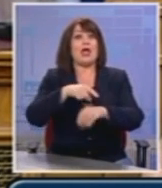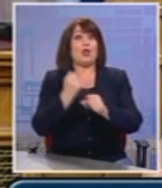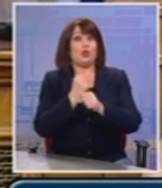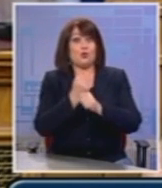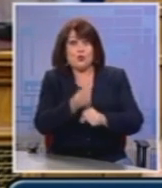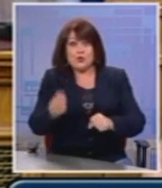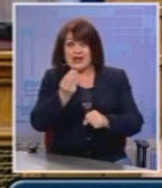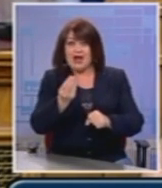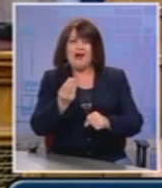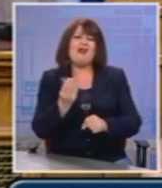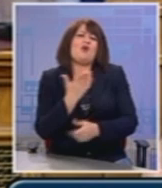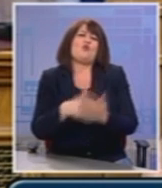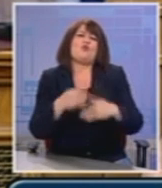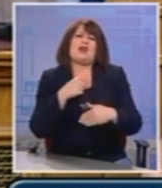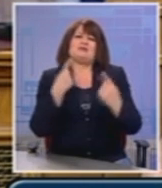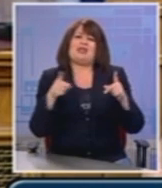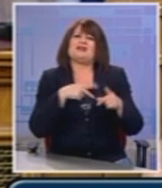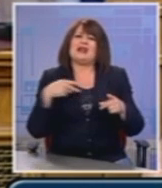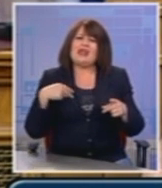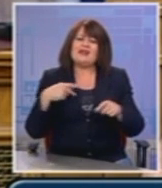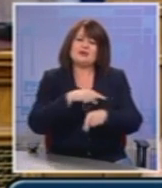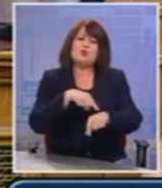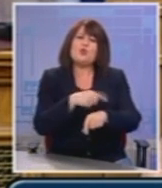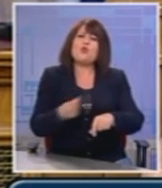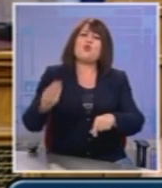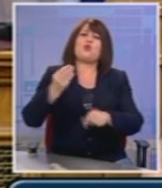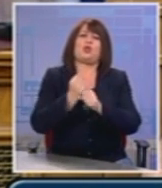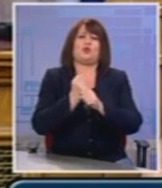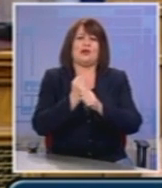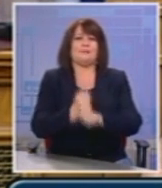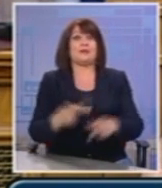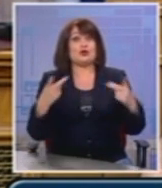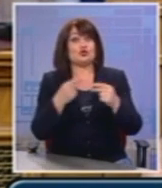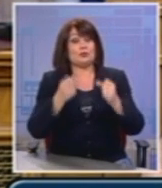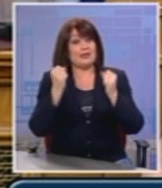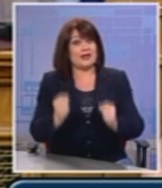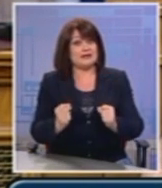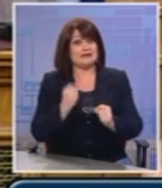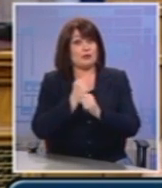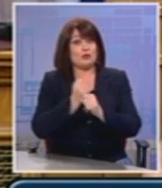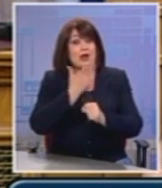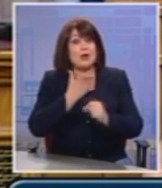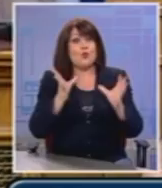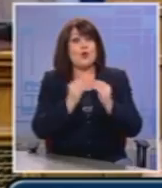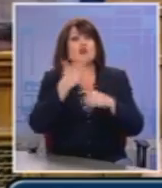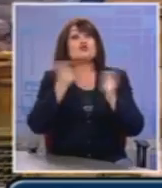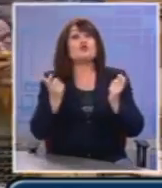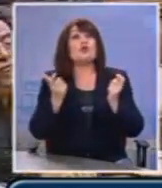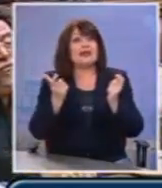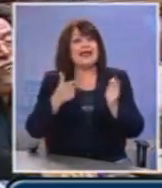των ήδη εξαντλημένων καθηγητών και διδασκάλων περικόπηκαν θέσεις εργασίας και λειτουργικές δαπάνες για τα σχολεία της